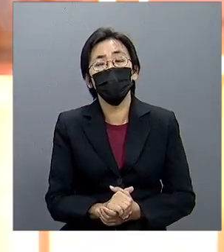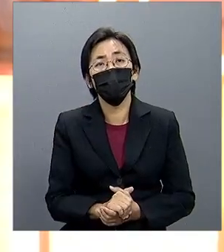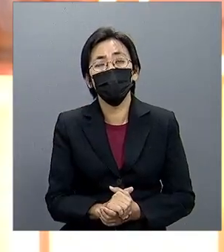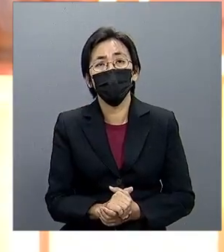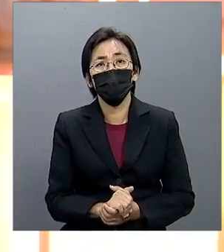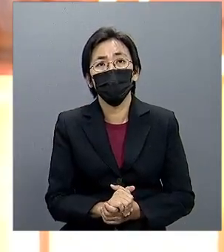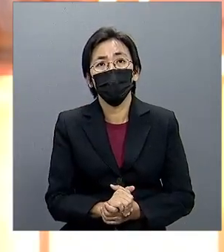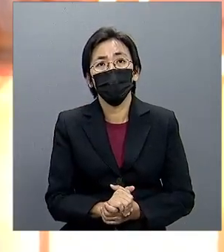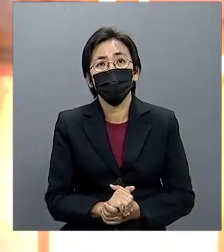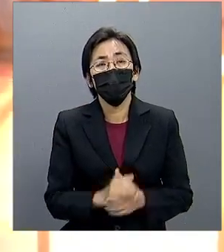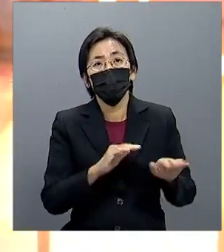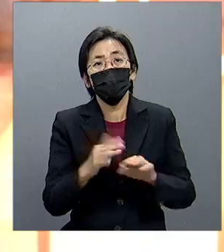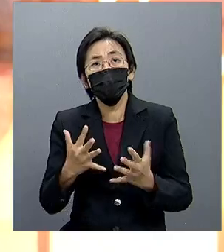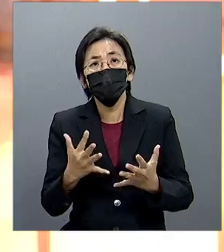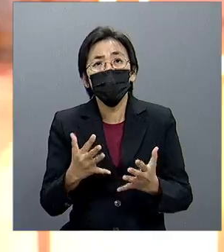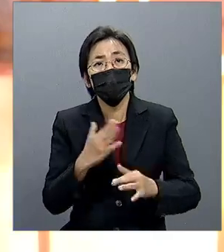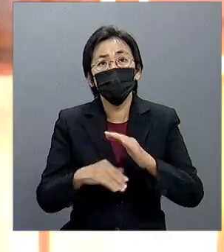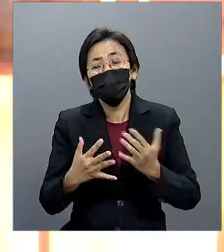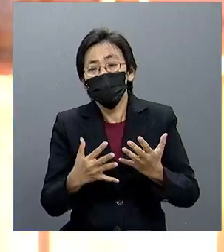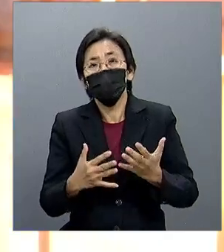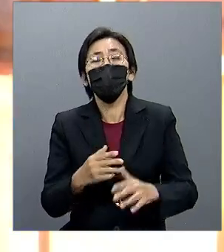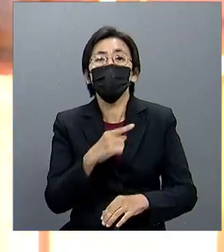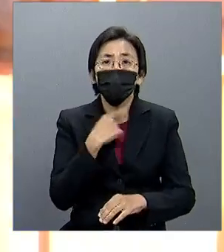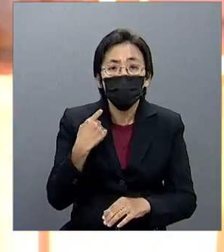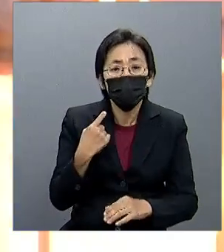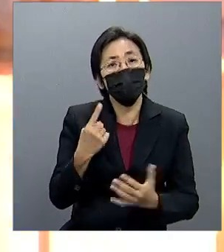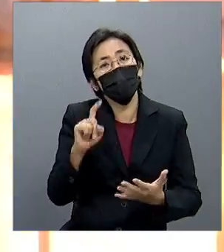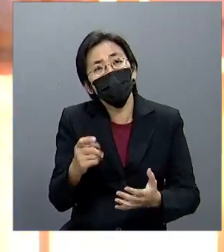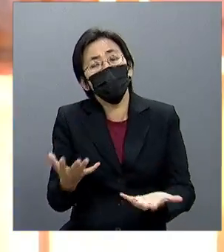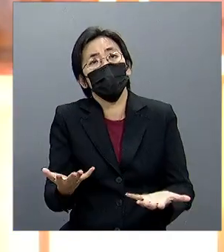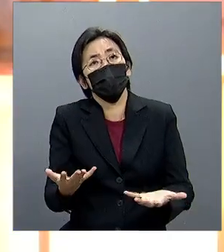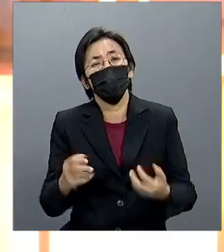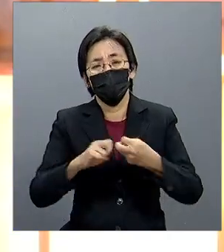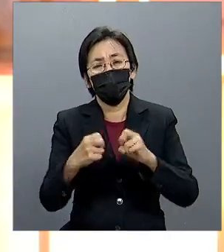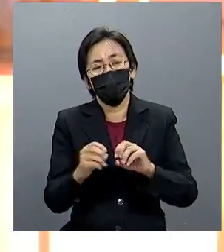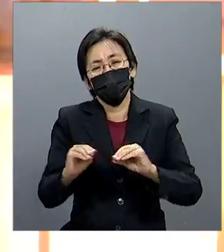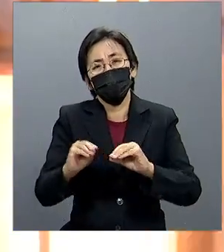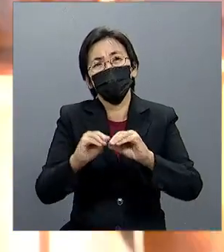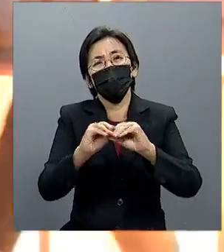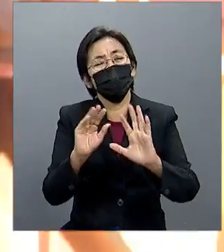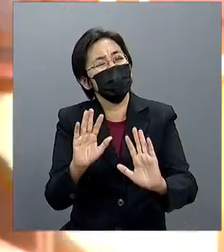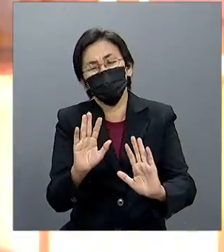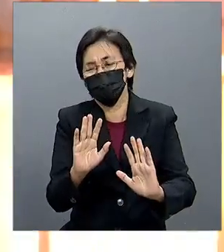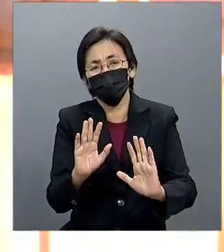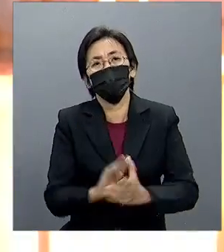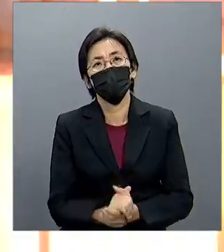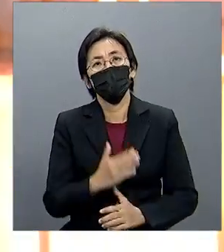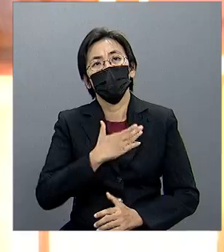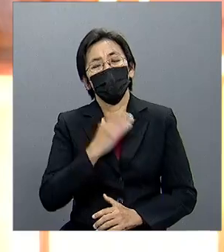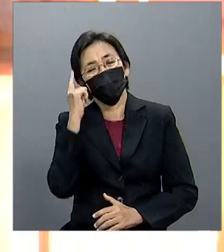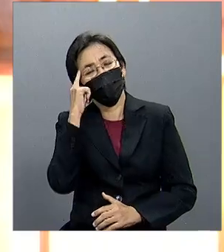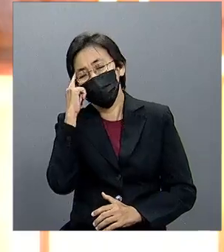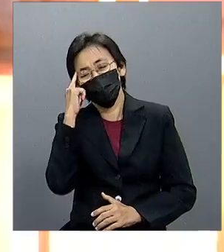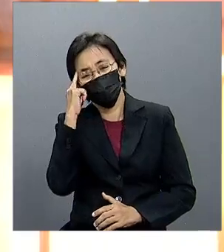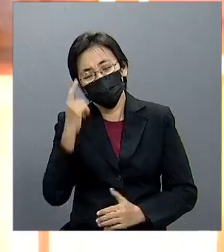พร้อมพิการเลยขึ้นมาก็สามารถปิดได้อีกนะฮะถ้าคิดว่าผลกระทบตรงเนี้ยมันมากกว่าเกินกว่าที่จะยอมรับได้ครับ